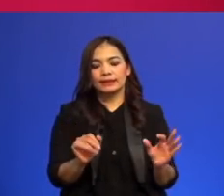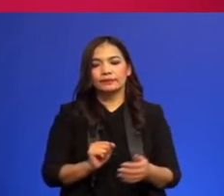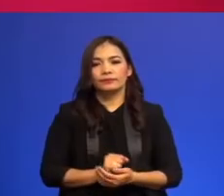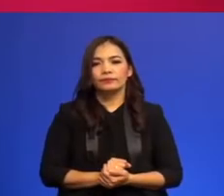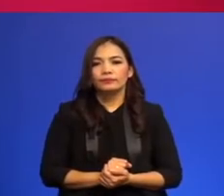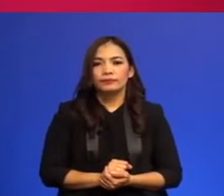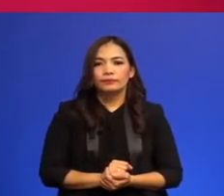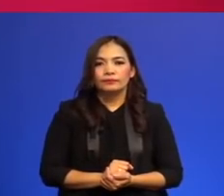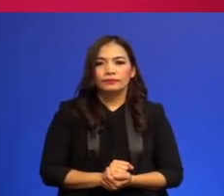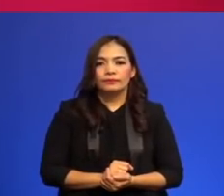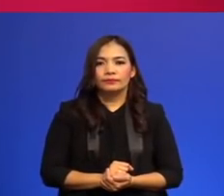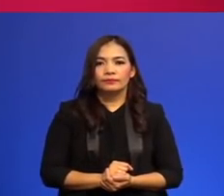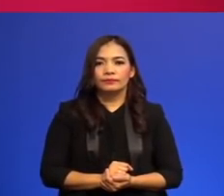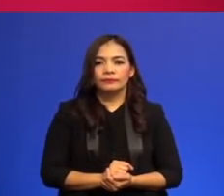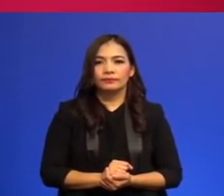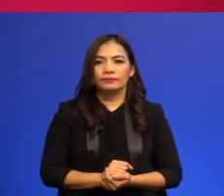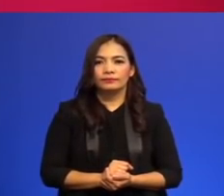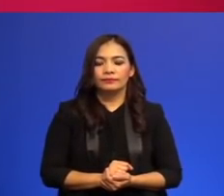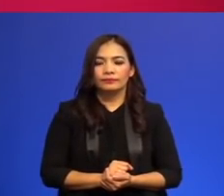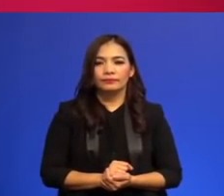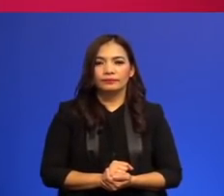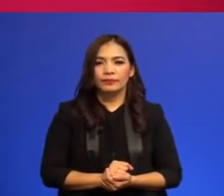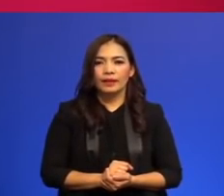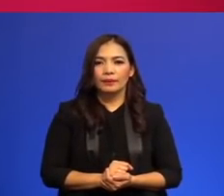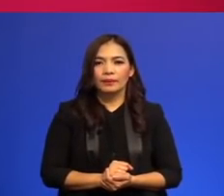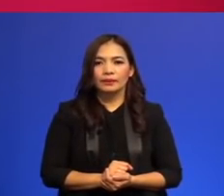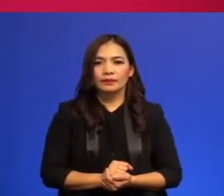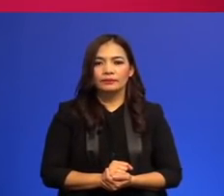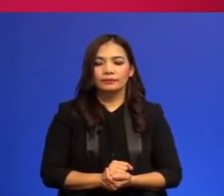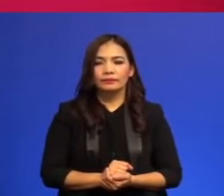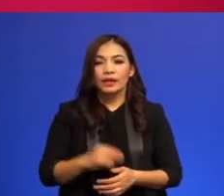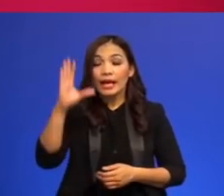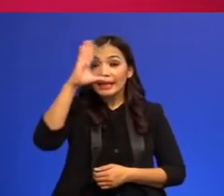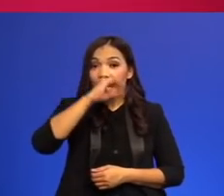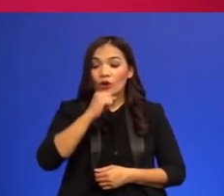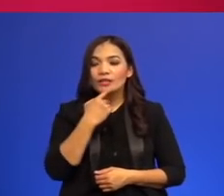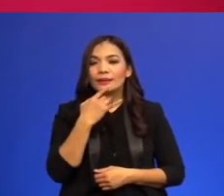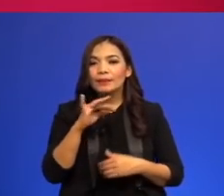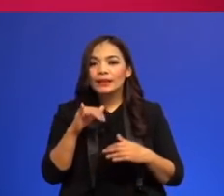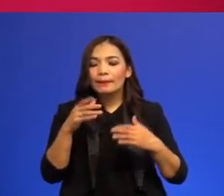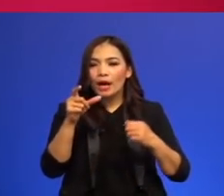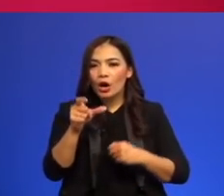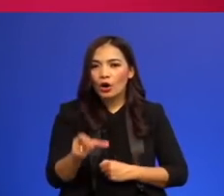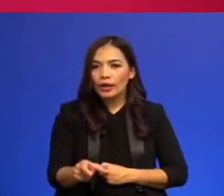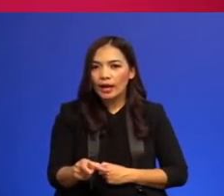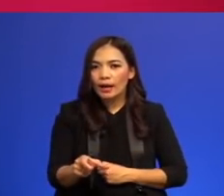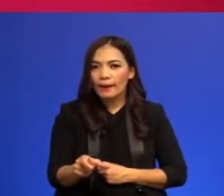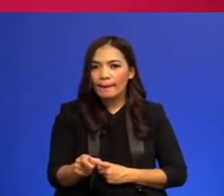Iya Pak. Nah, saudara tahu bagaimana seringkali orang